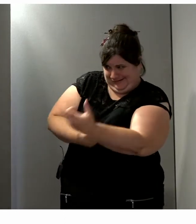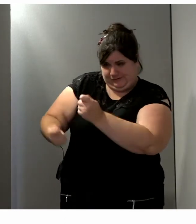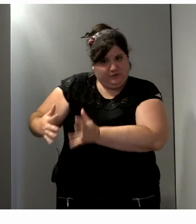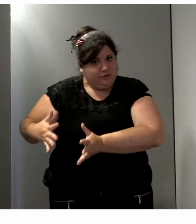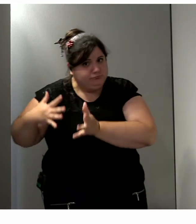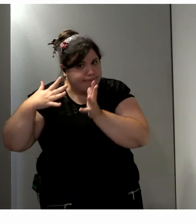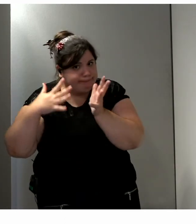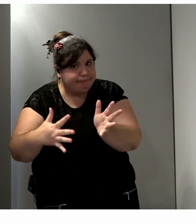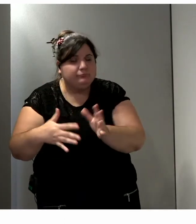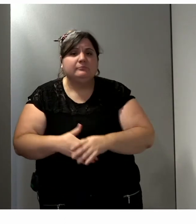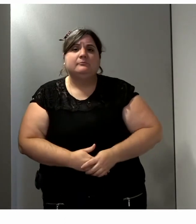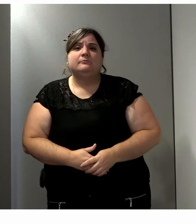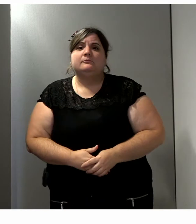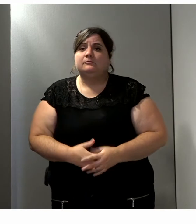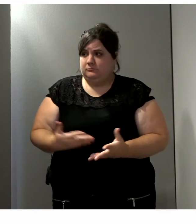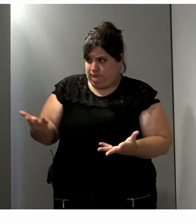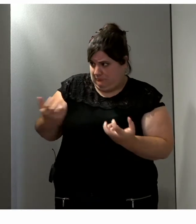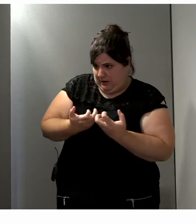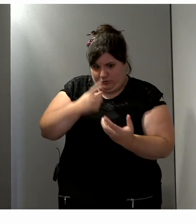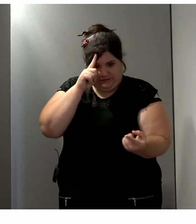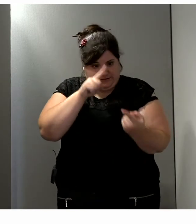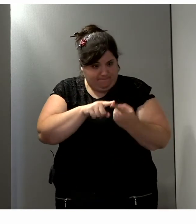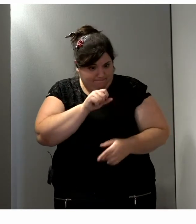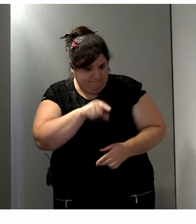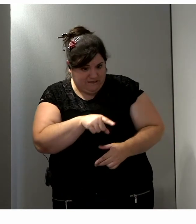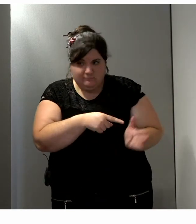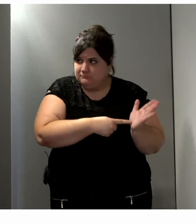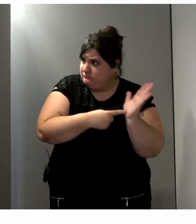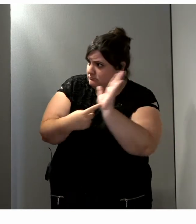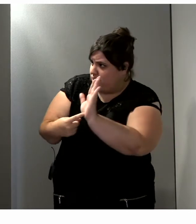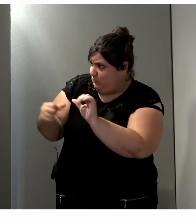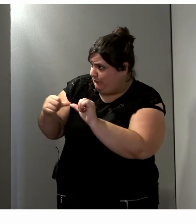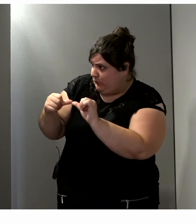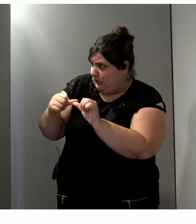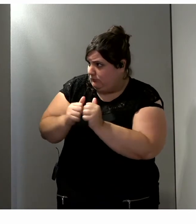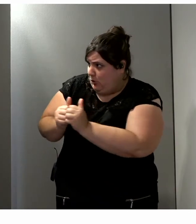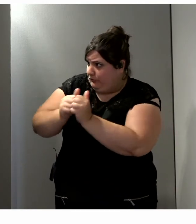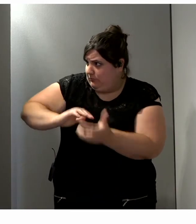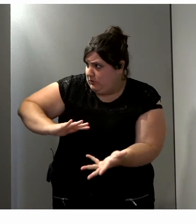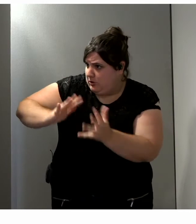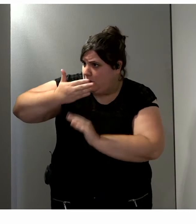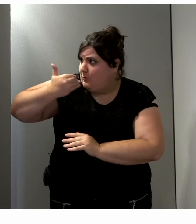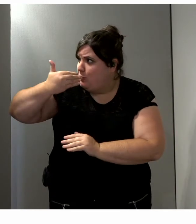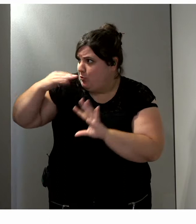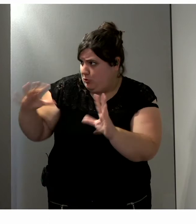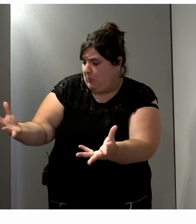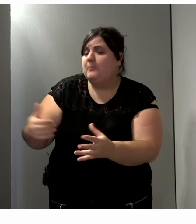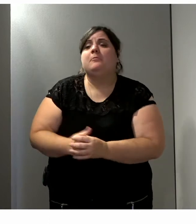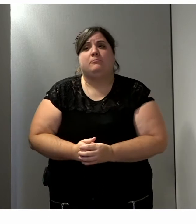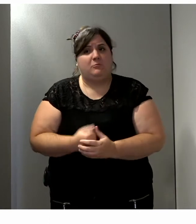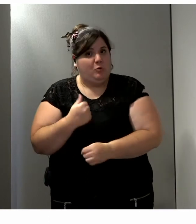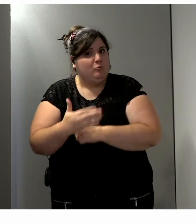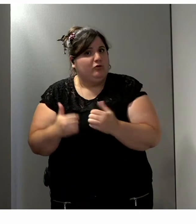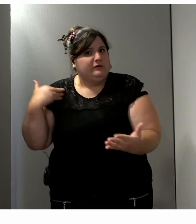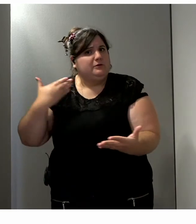bras, on leur dit, voilà, on a un sujet devant nous, comment on peut tous ensemble essayer de progresser. Et c'est un outil qu'on a beaucoup développé ces